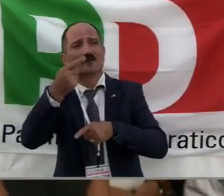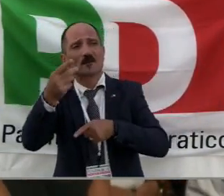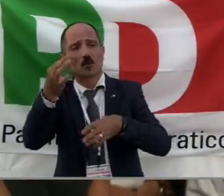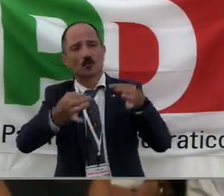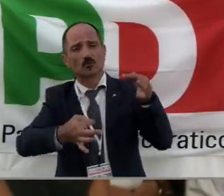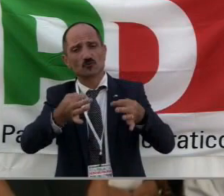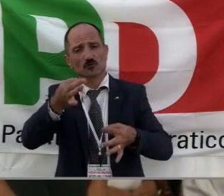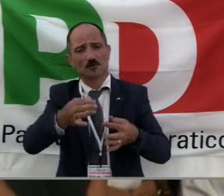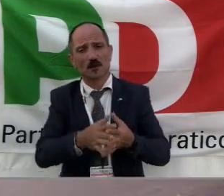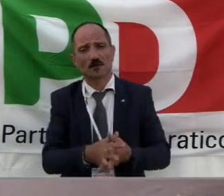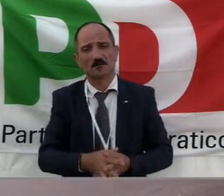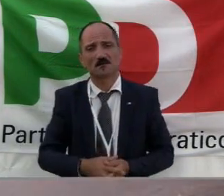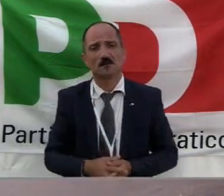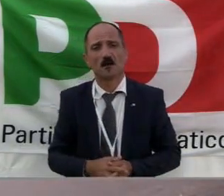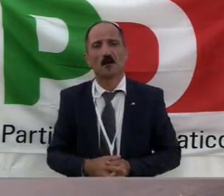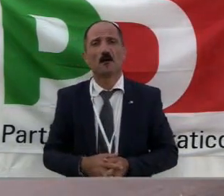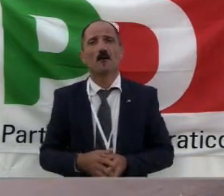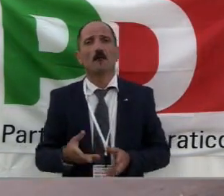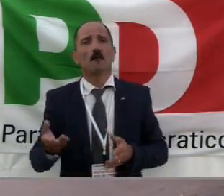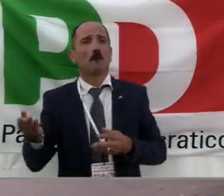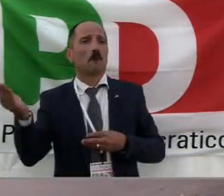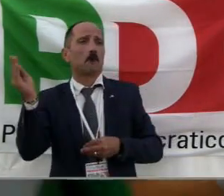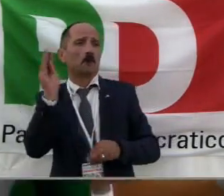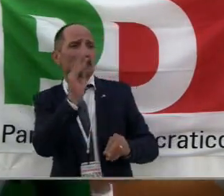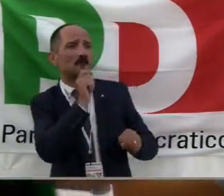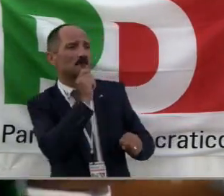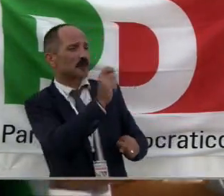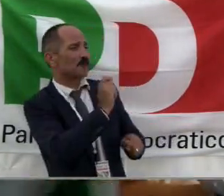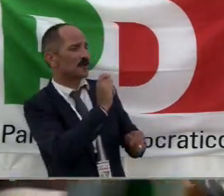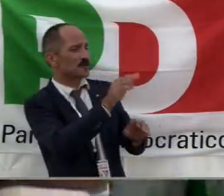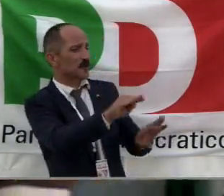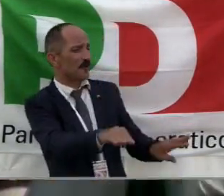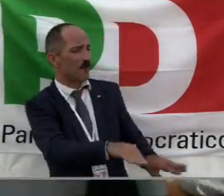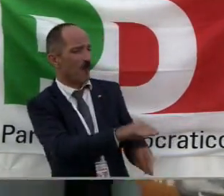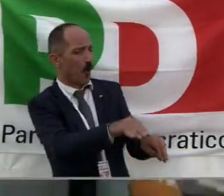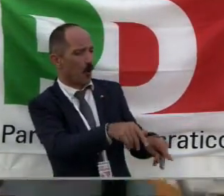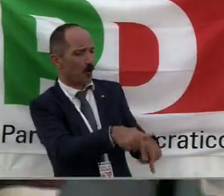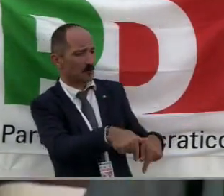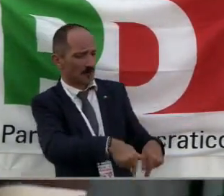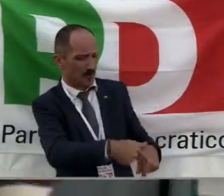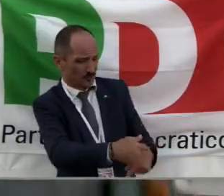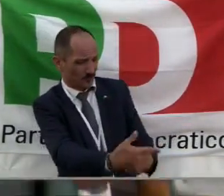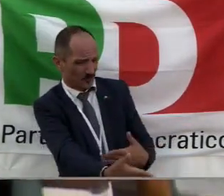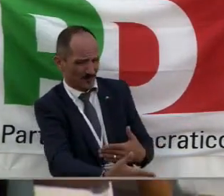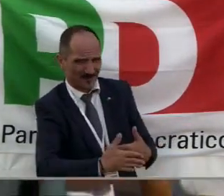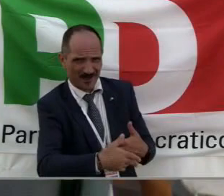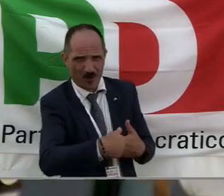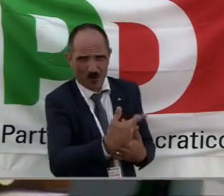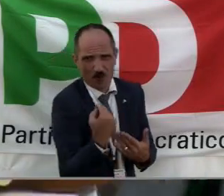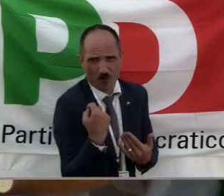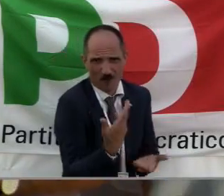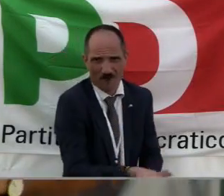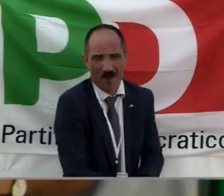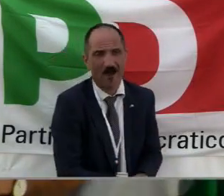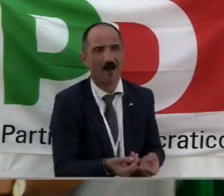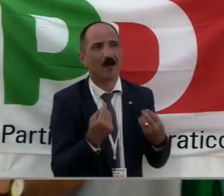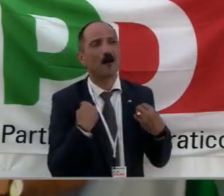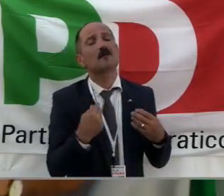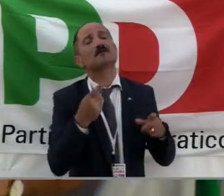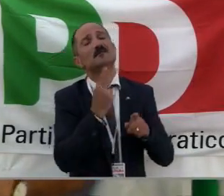giudizio anziché fare interviste vuote come quelle di queste ore. Assuma una